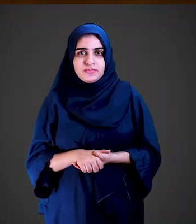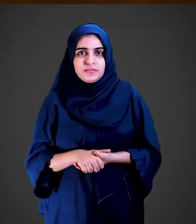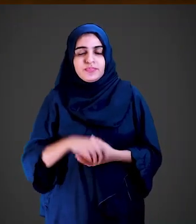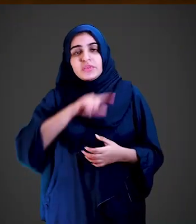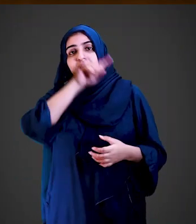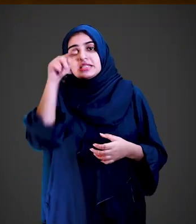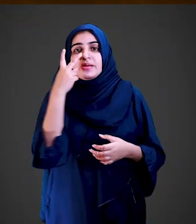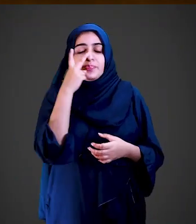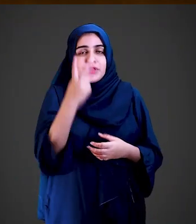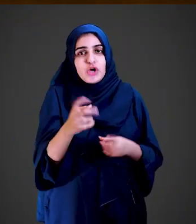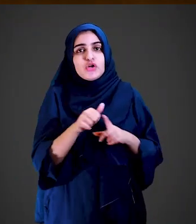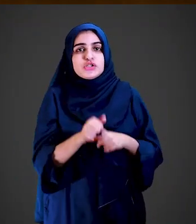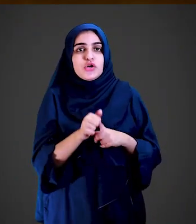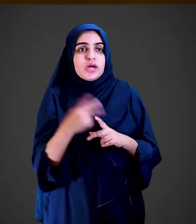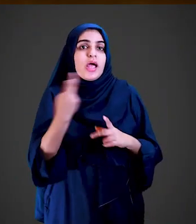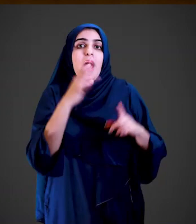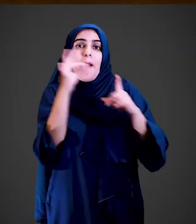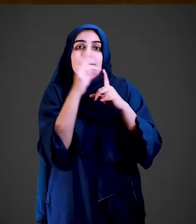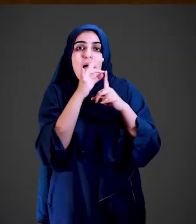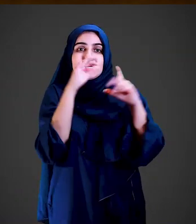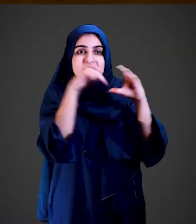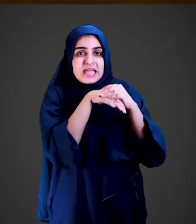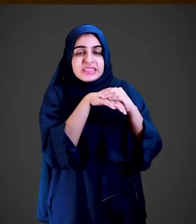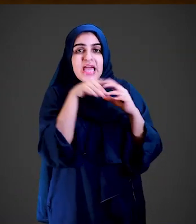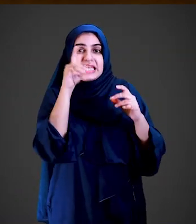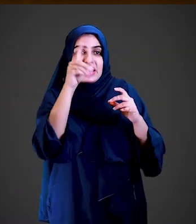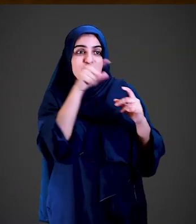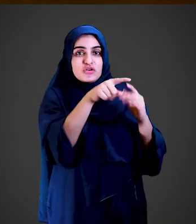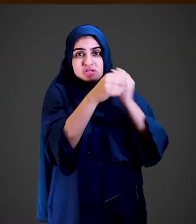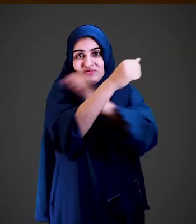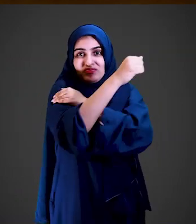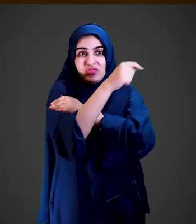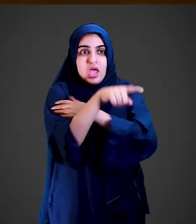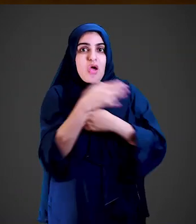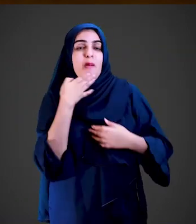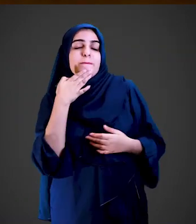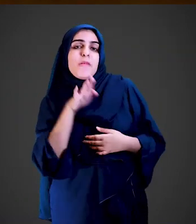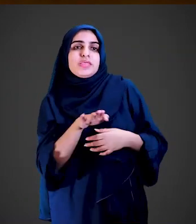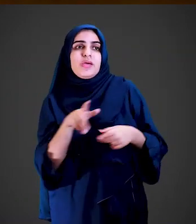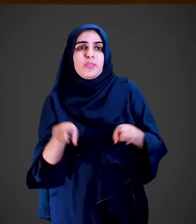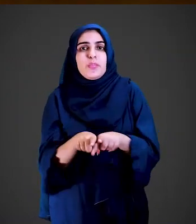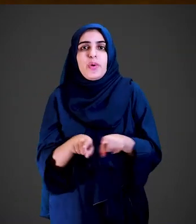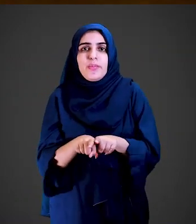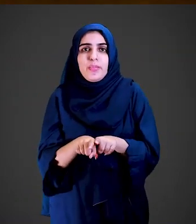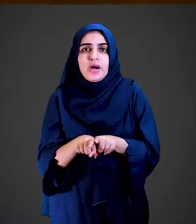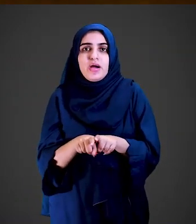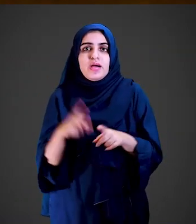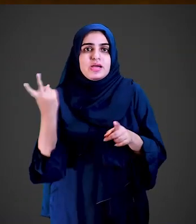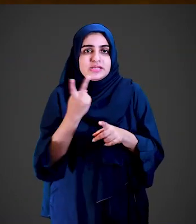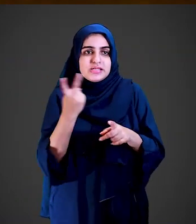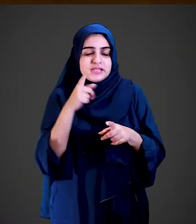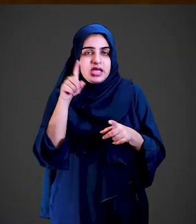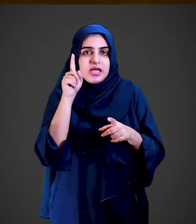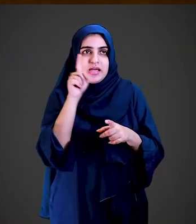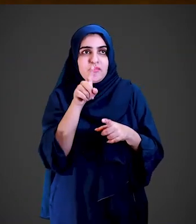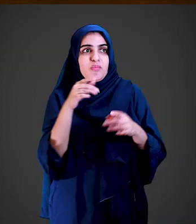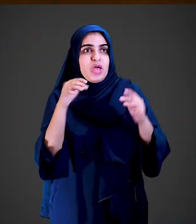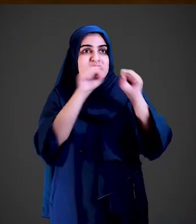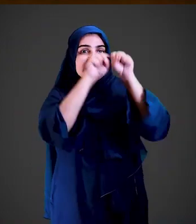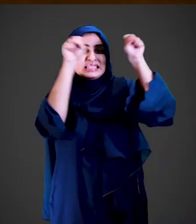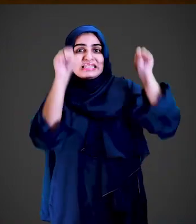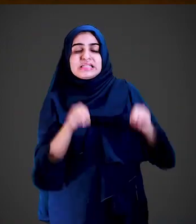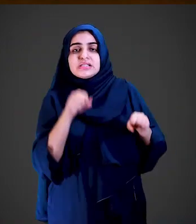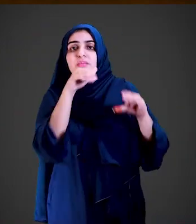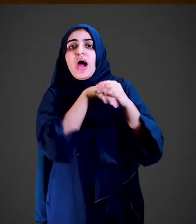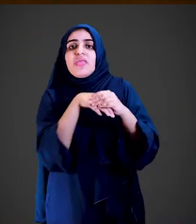دیکھیں پاکستان کے اندر اگر ہم ڈیولوشن کی بات کریں تو دھانچہ یوں بنا ہوا ہے کہ وفاق